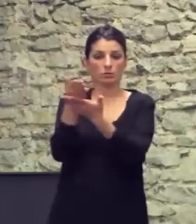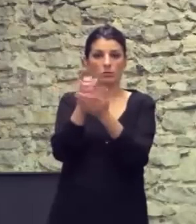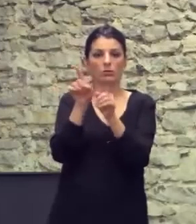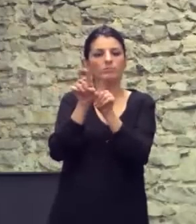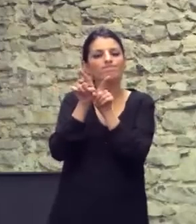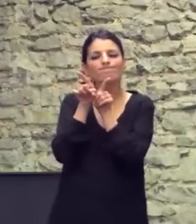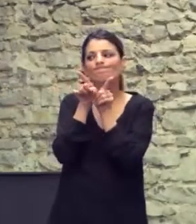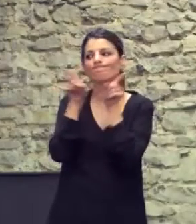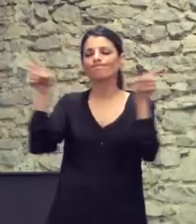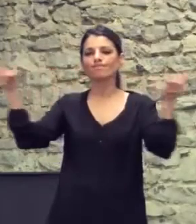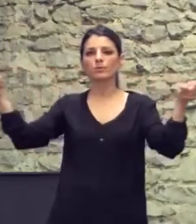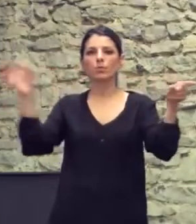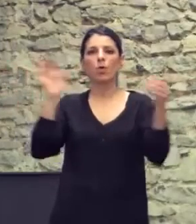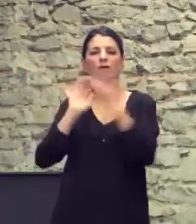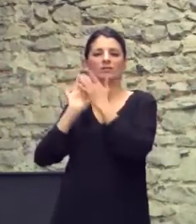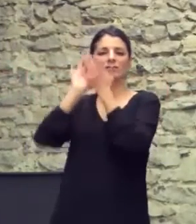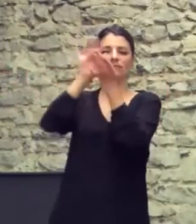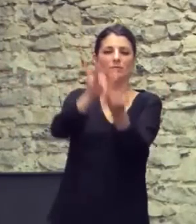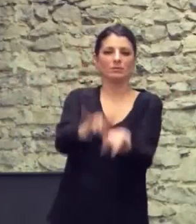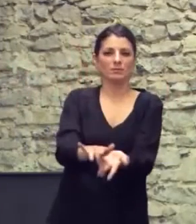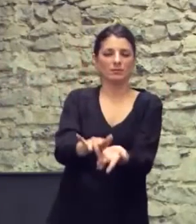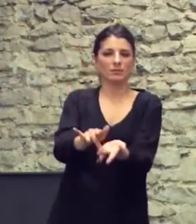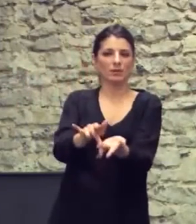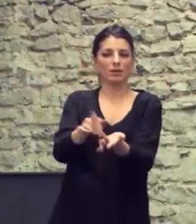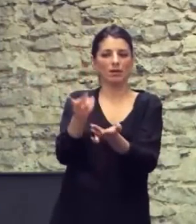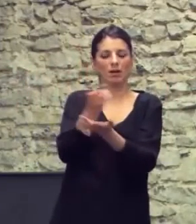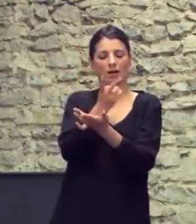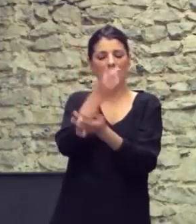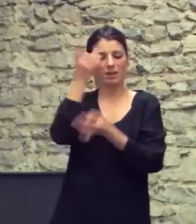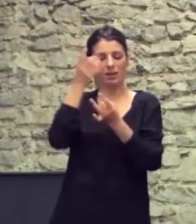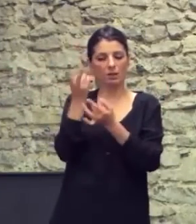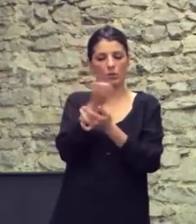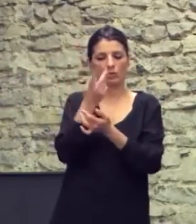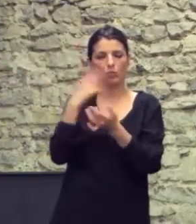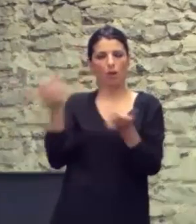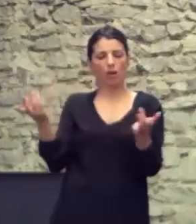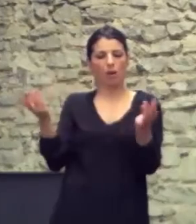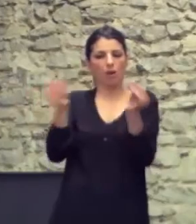radikaltasunaren eta interbentzionismoaren artean, ez? Ematen du